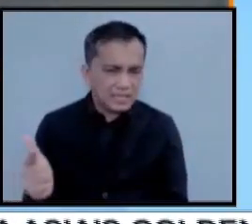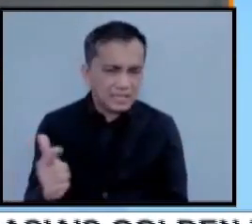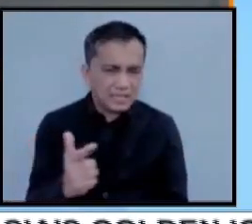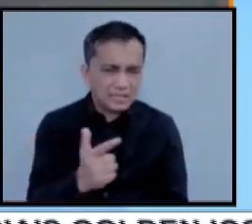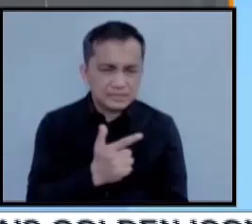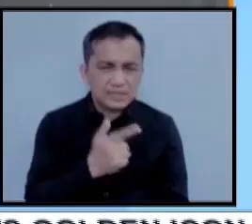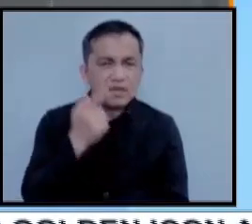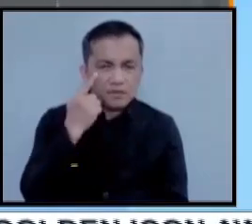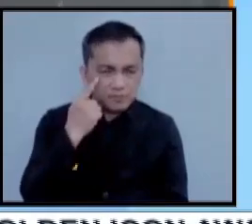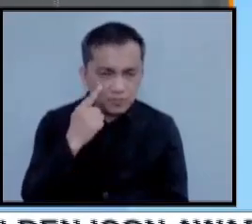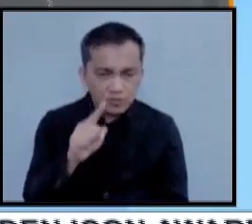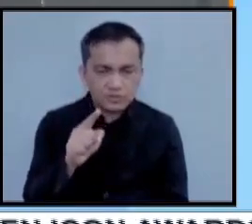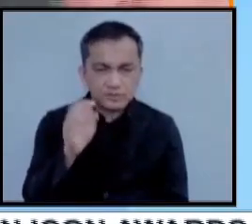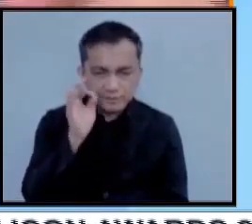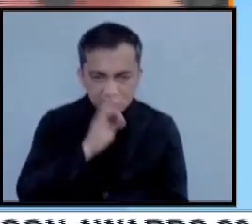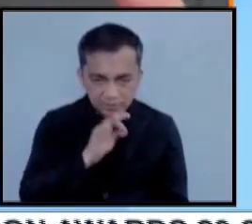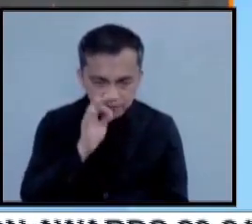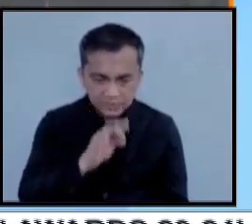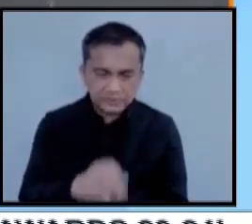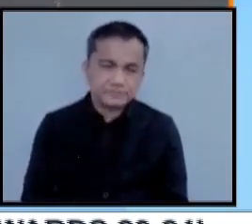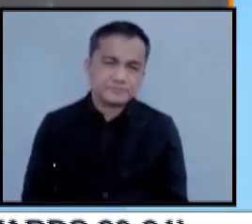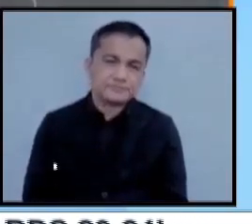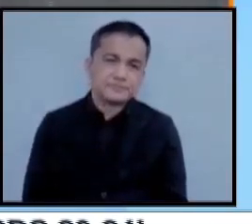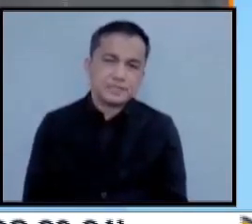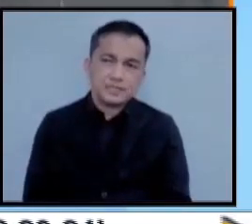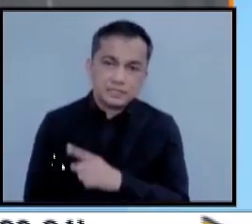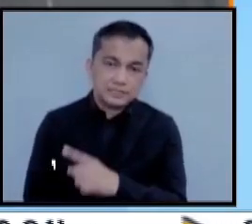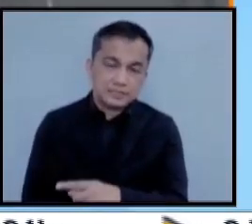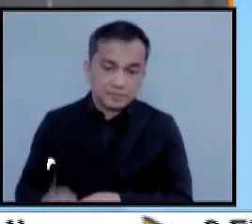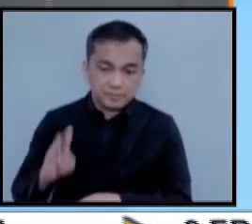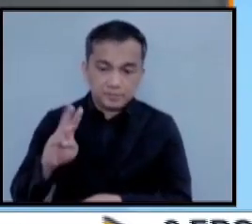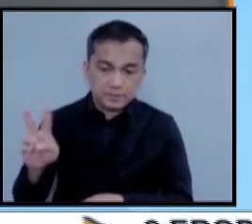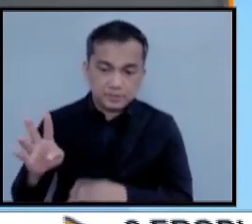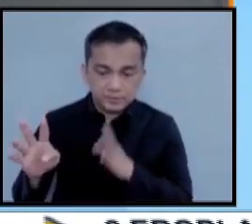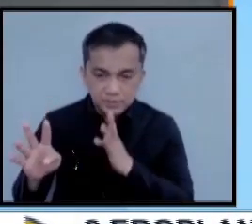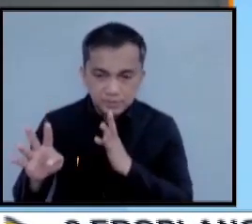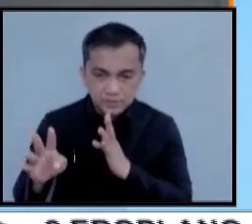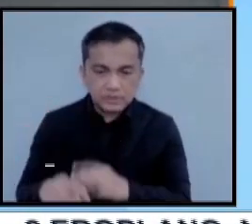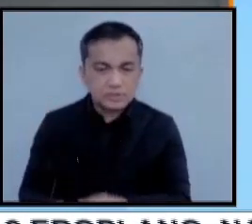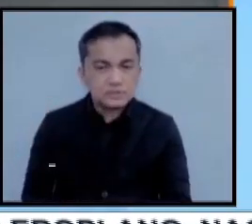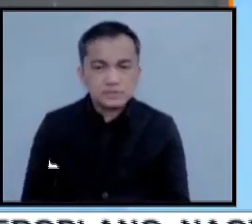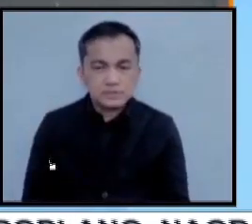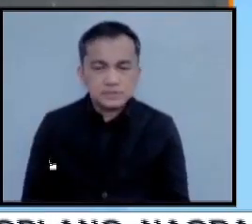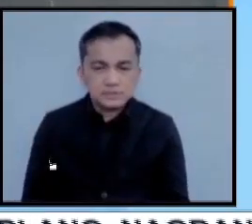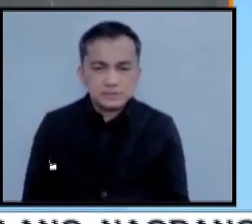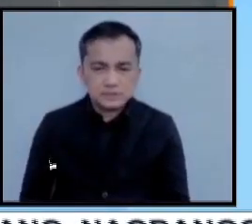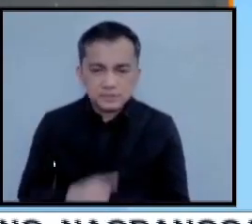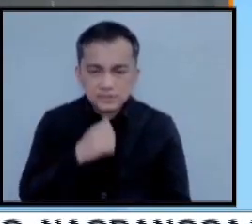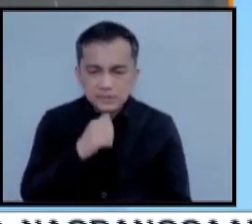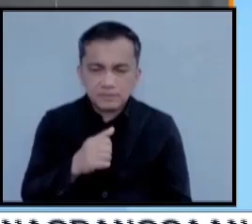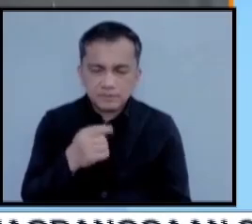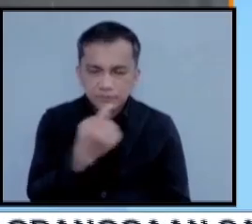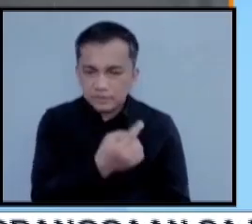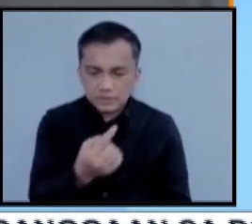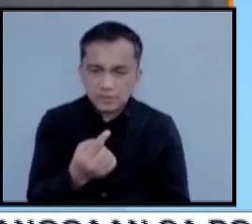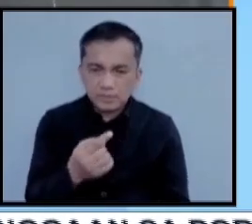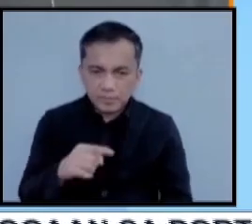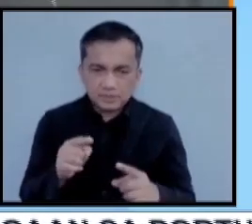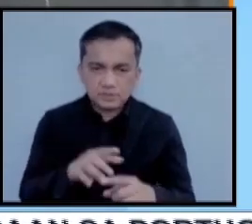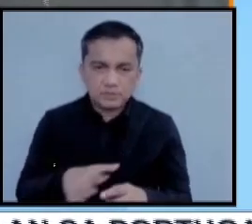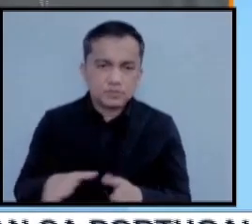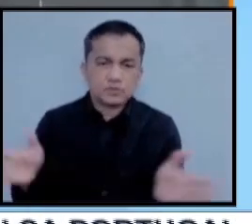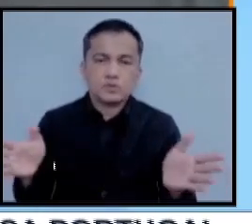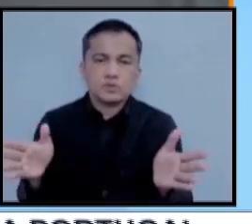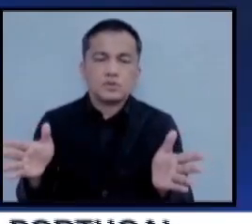mga Pilipino sapagkat ang kanyang sinabi hindi para kanin k para sa ating bayo